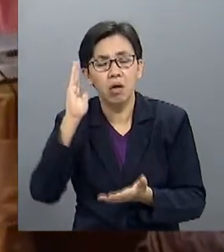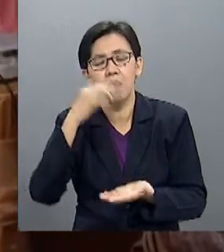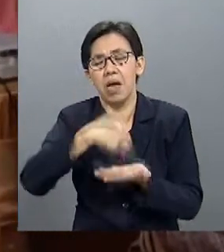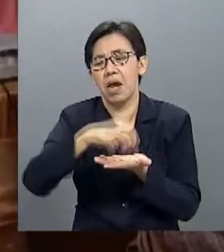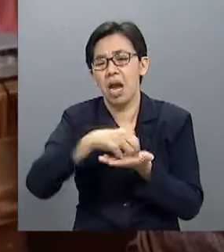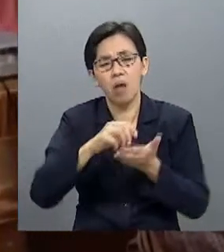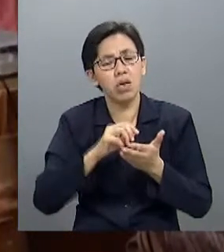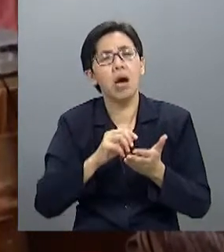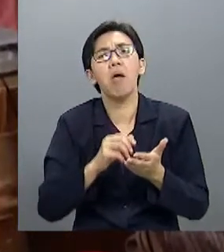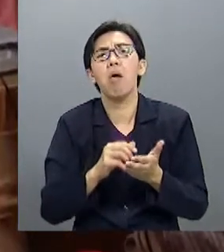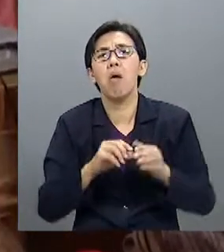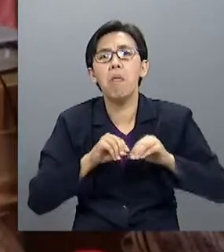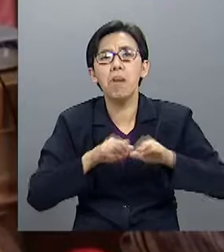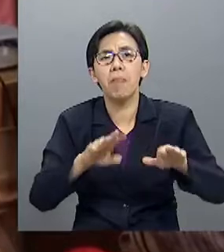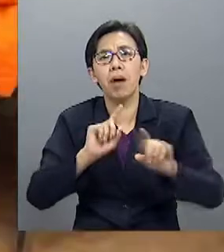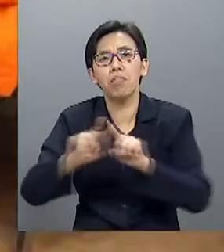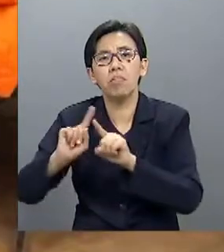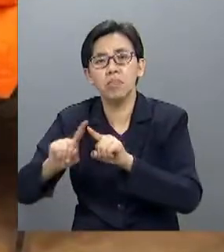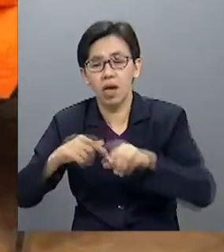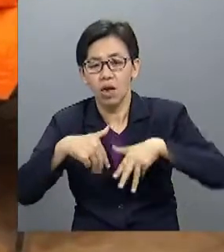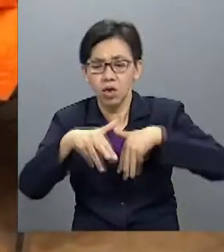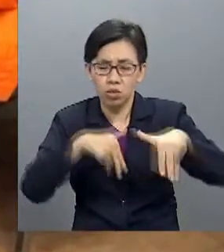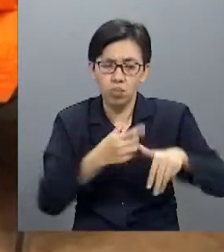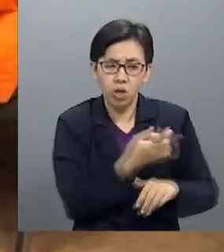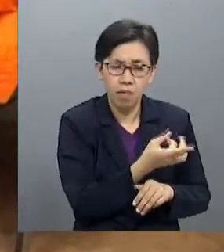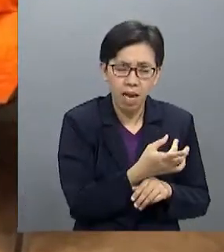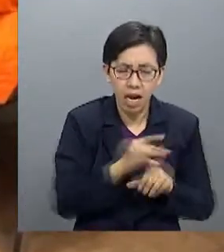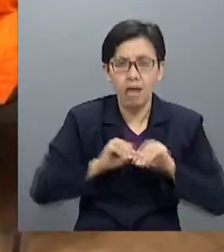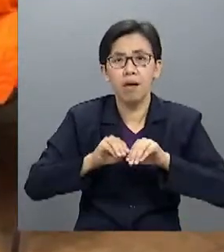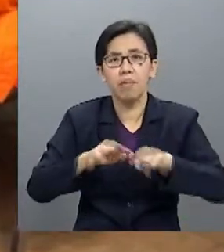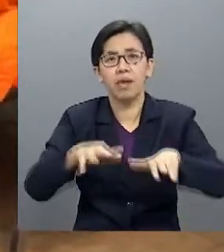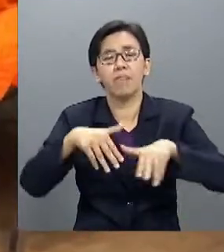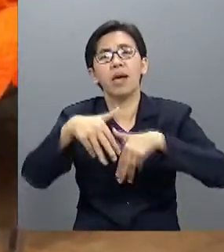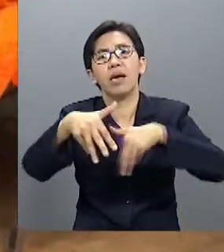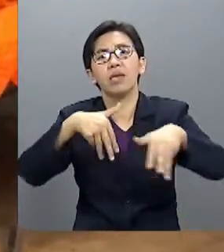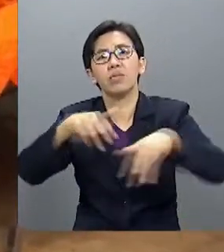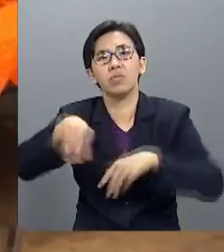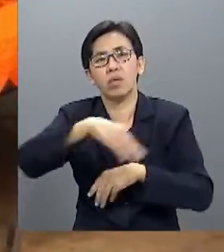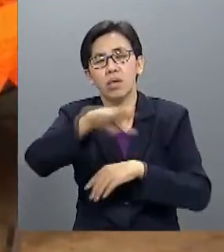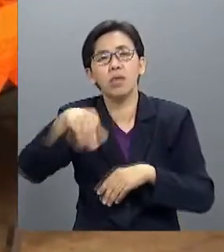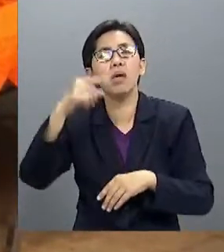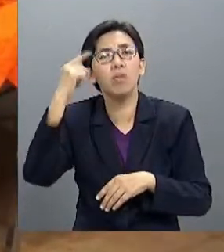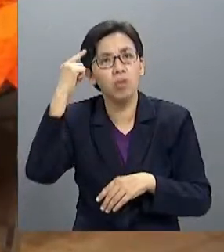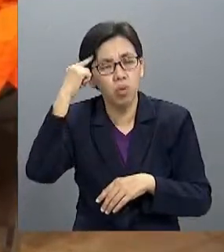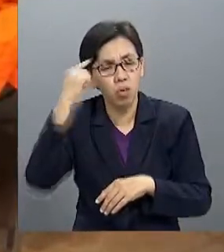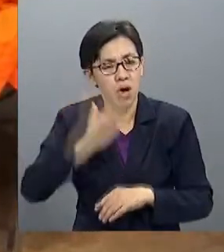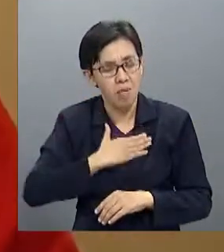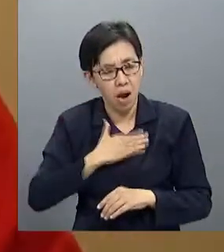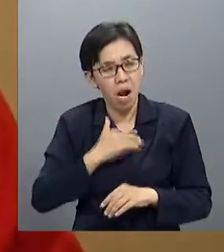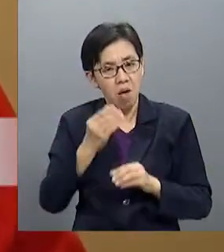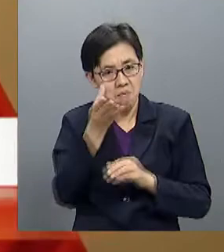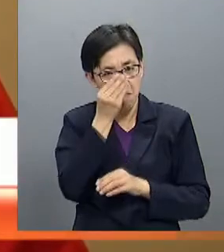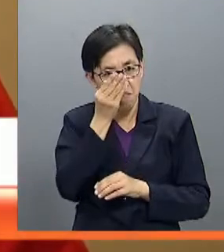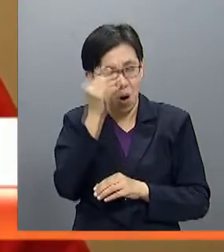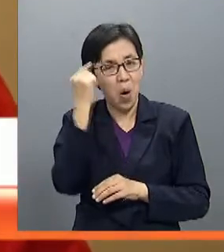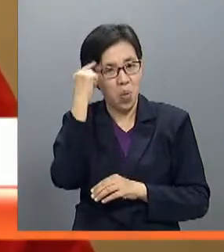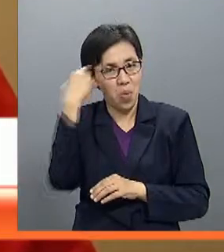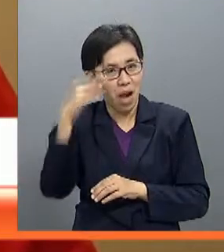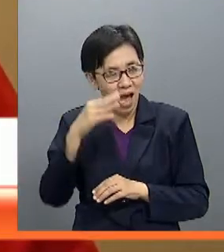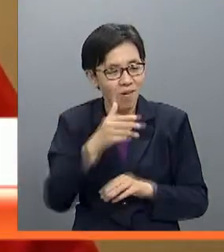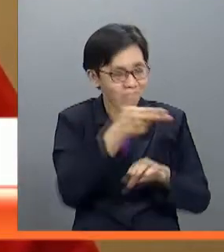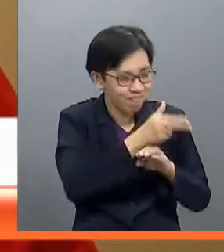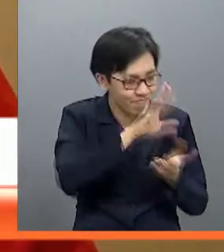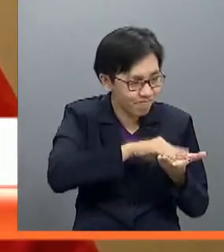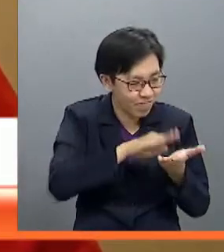หลายเพื่อนำเสนอเรื่องราวในชุมชนของตัวเก่าในแง่มุมของนักสื่อสารครับอ่าพระเอา